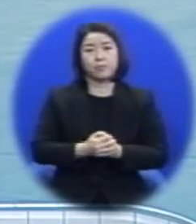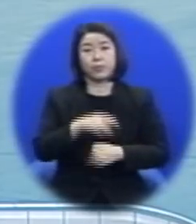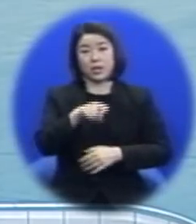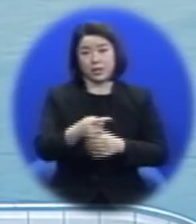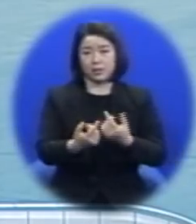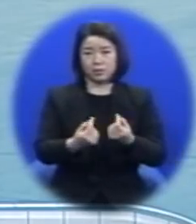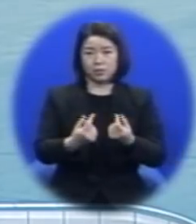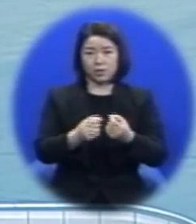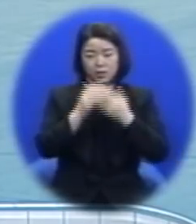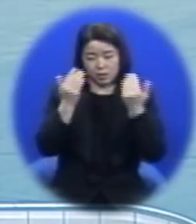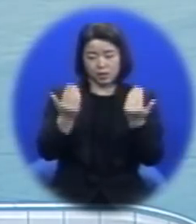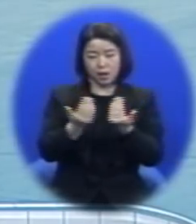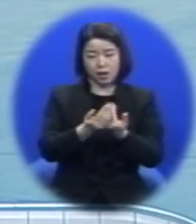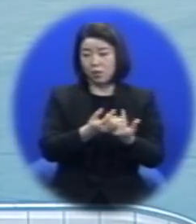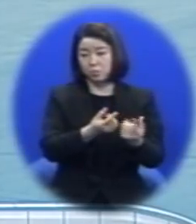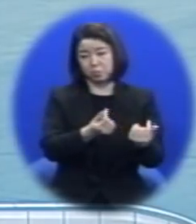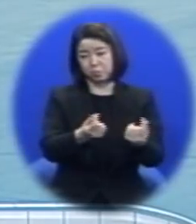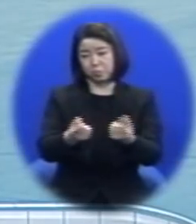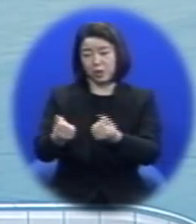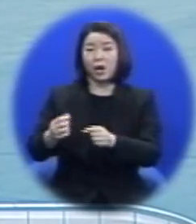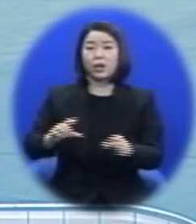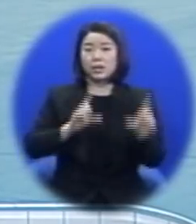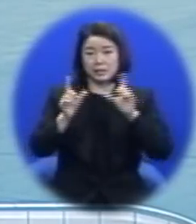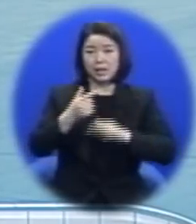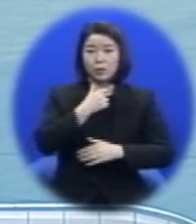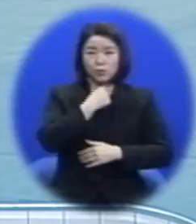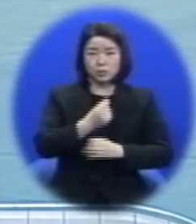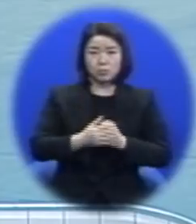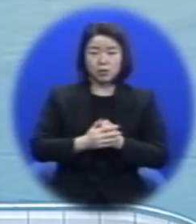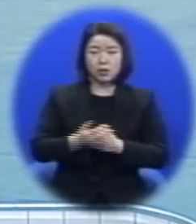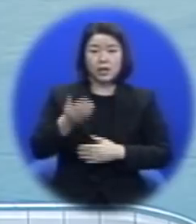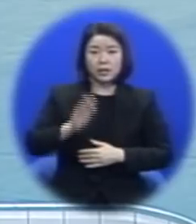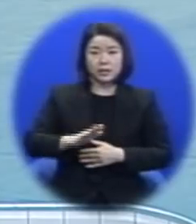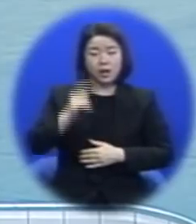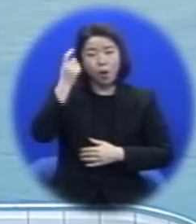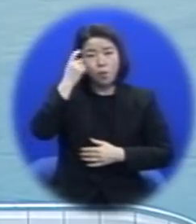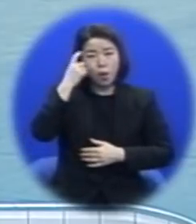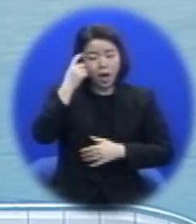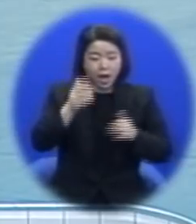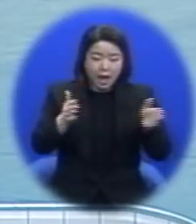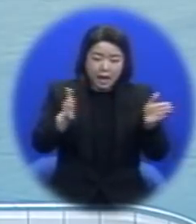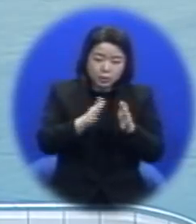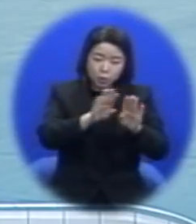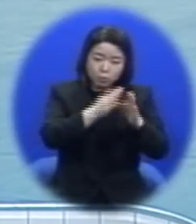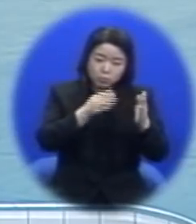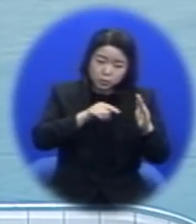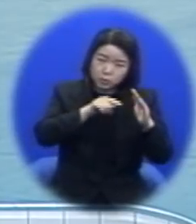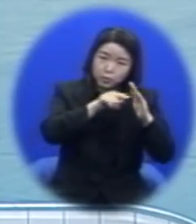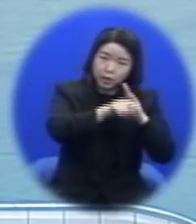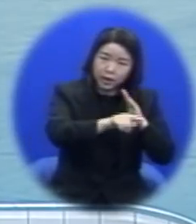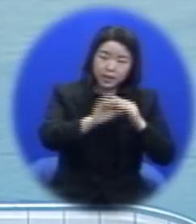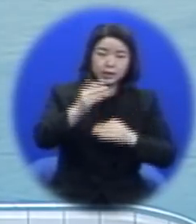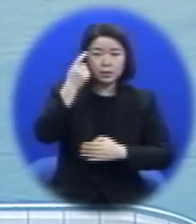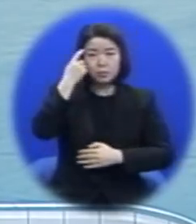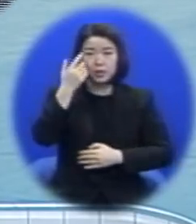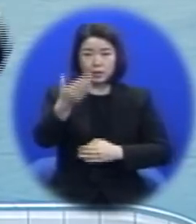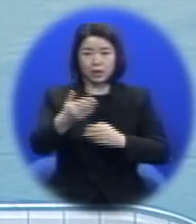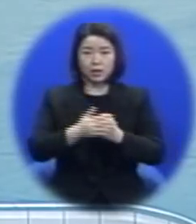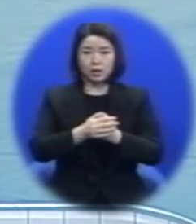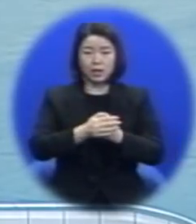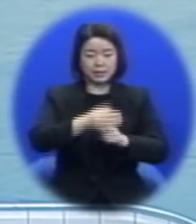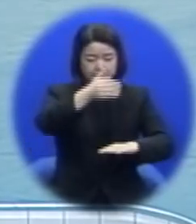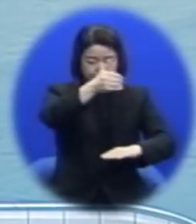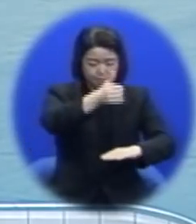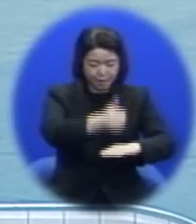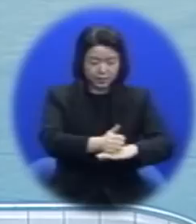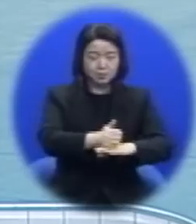그렇게 다 살고 싶지요. 그런데 왜 좁은 문으로 들어가야 합니까? 그 결국을 보았기